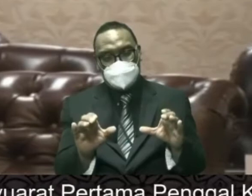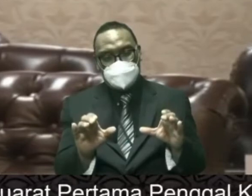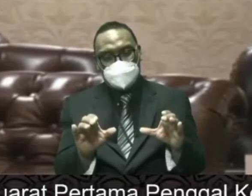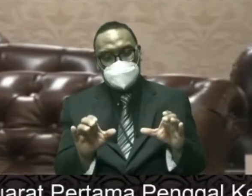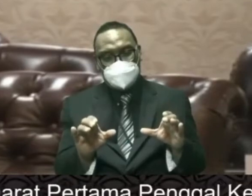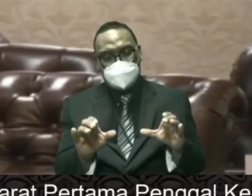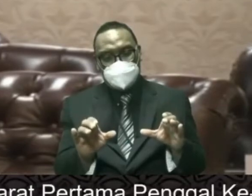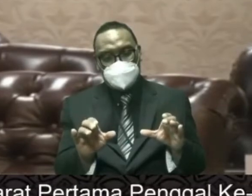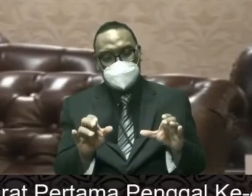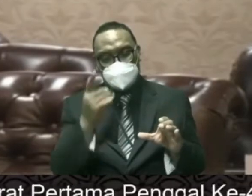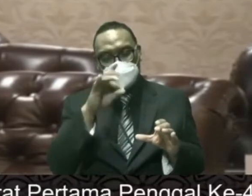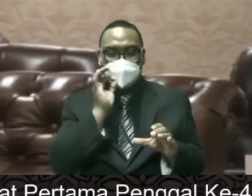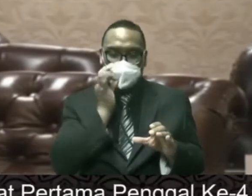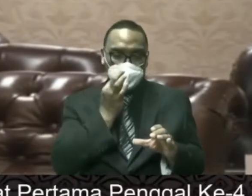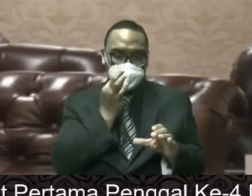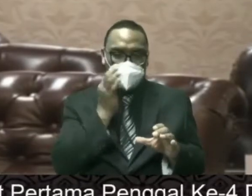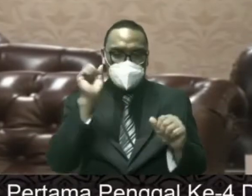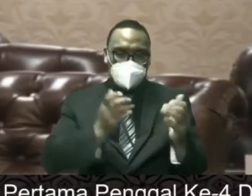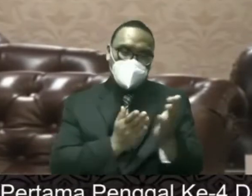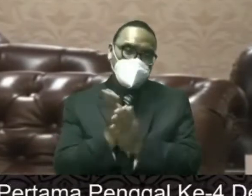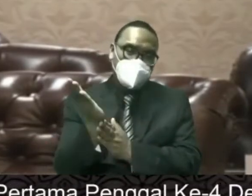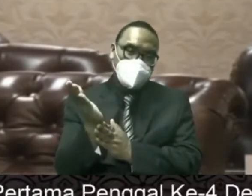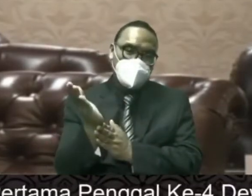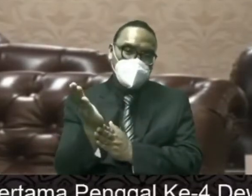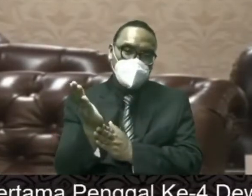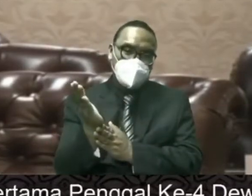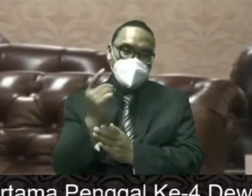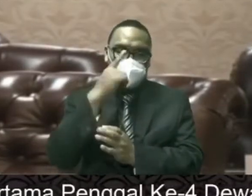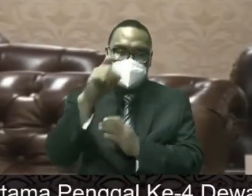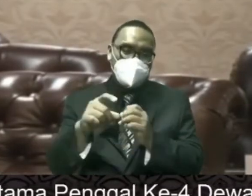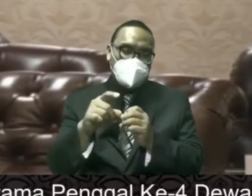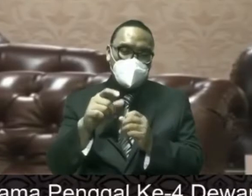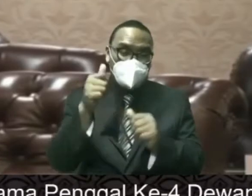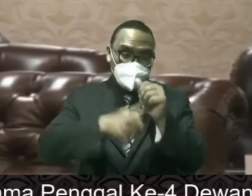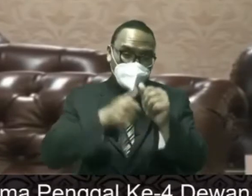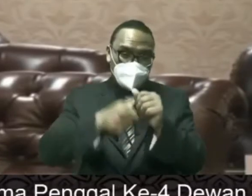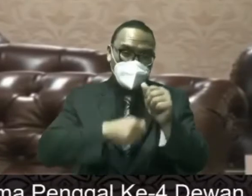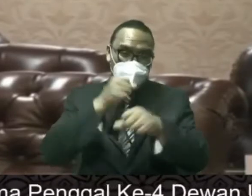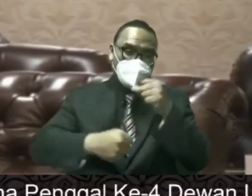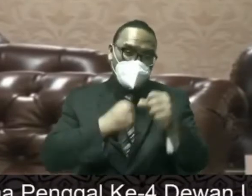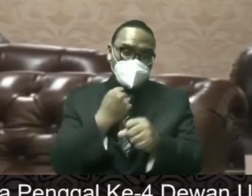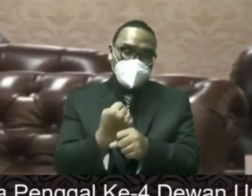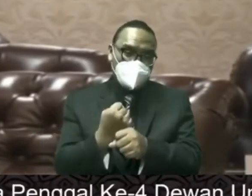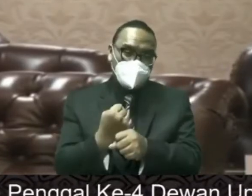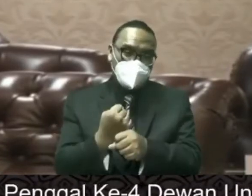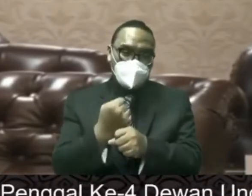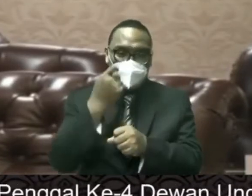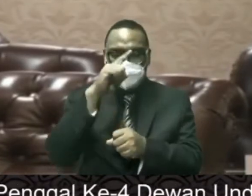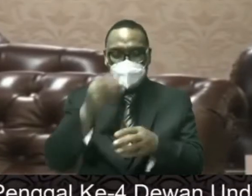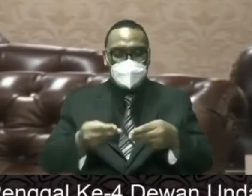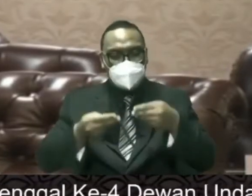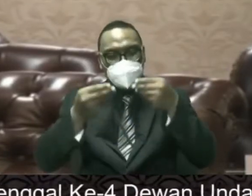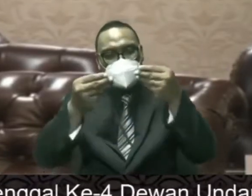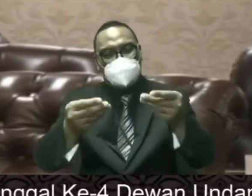buah dapat diteruskan sepanjang tahun hai bagi mustikane mampu untuk memenuhi permintaan